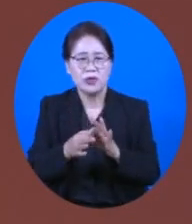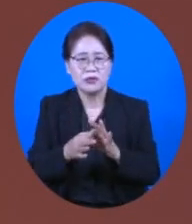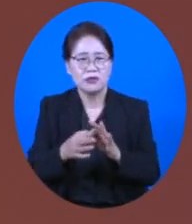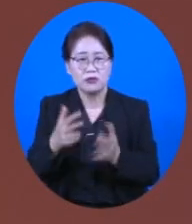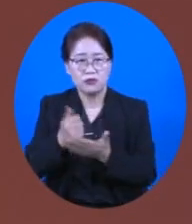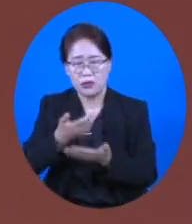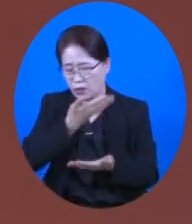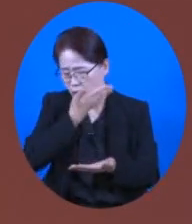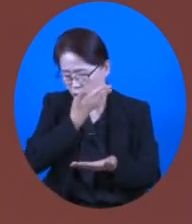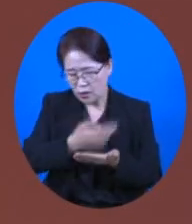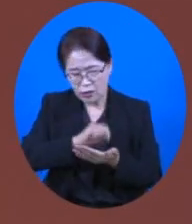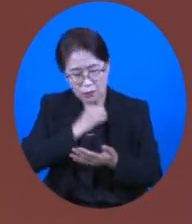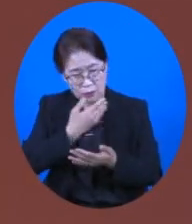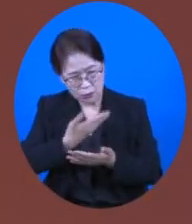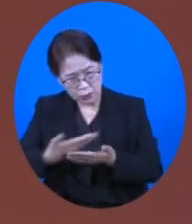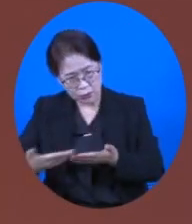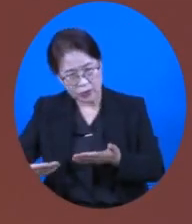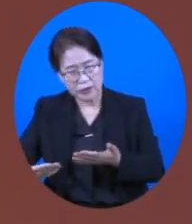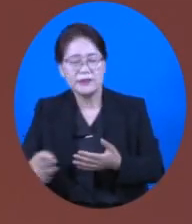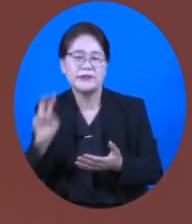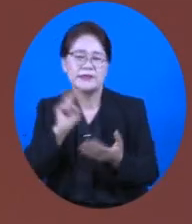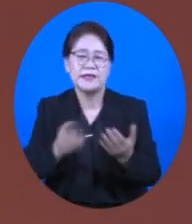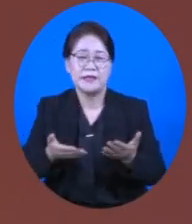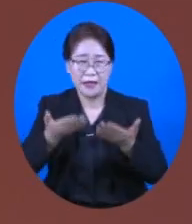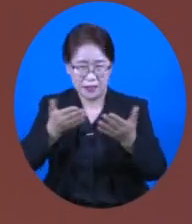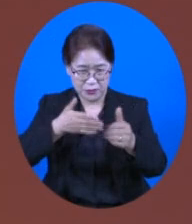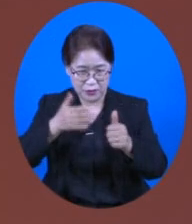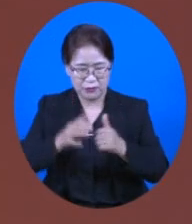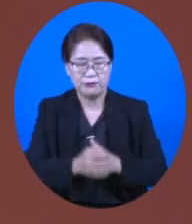주의 보혈을 찬양할 수 있기를 바랍니다.